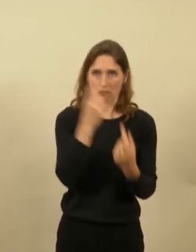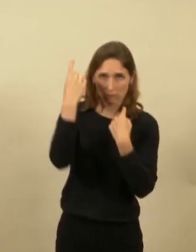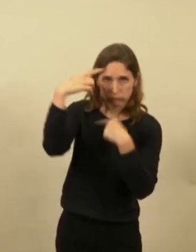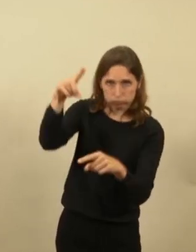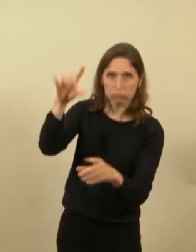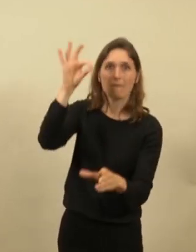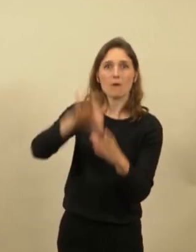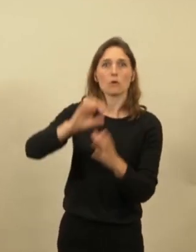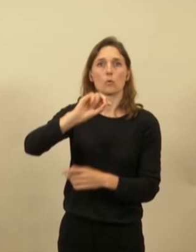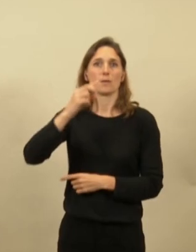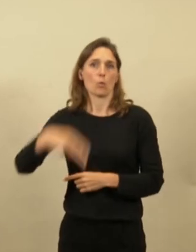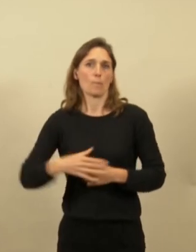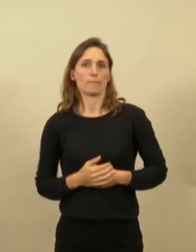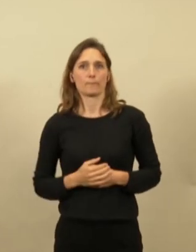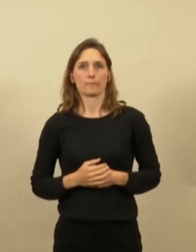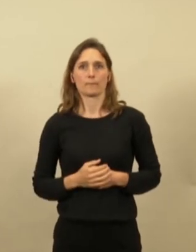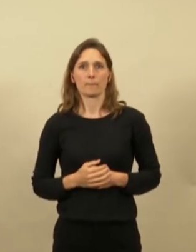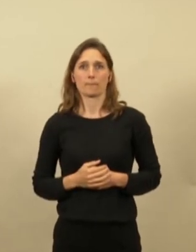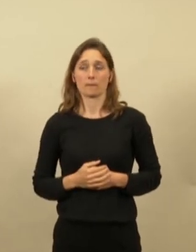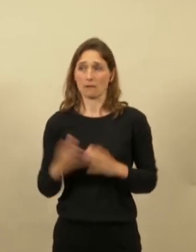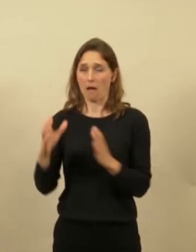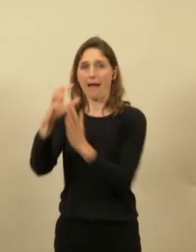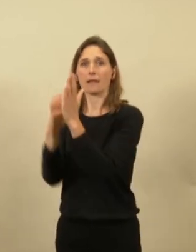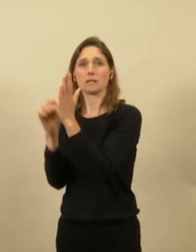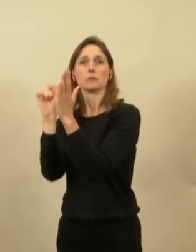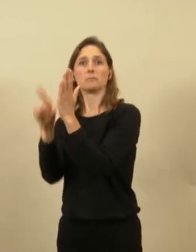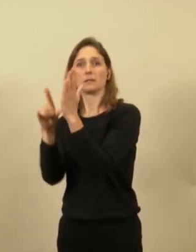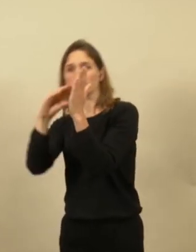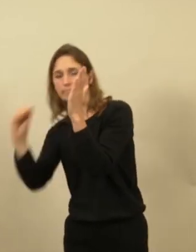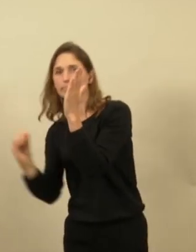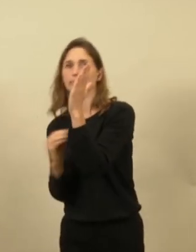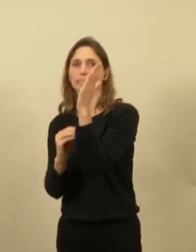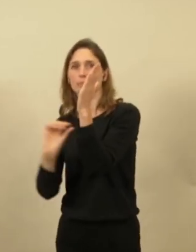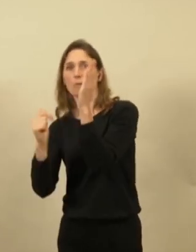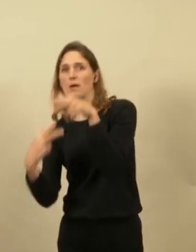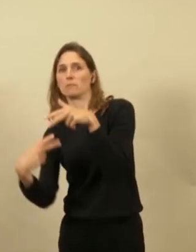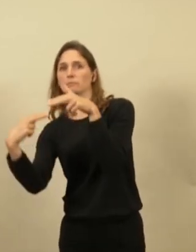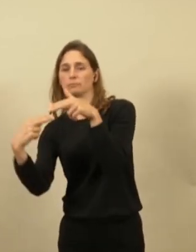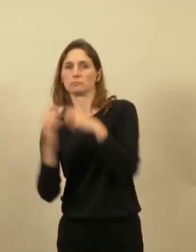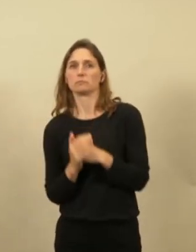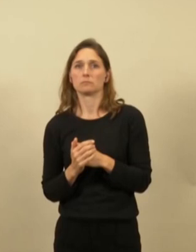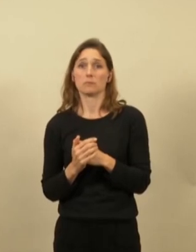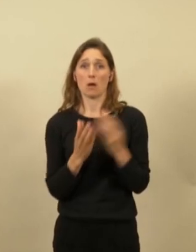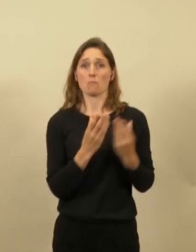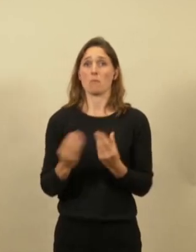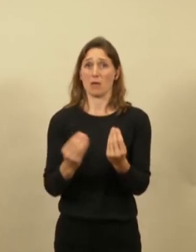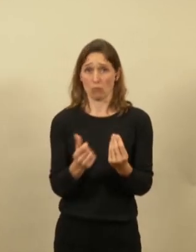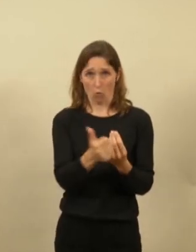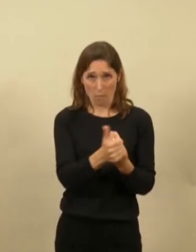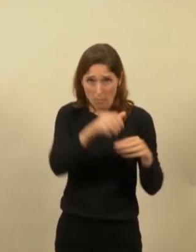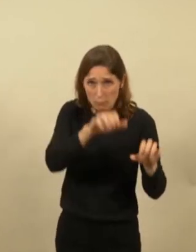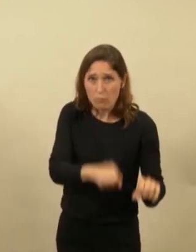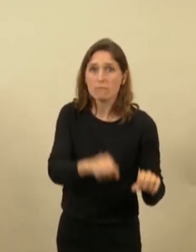donc au premier à l'année a donc de cet article un nouveau principe fondamental le peuple titulaire de la souveraineté nationale